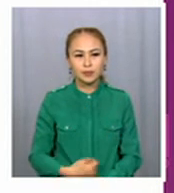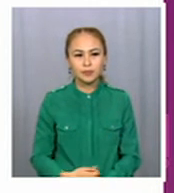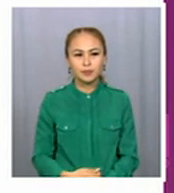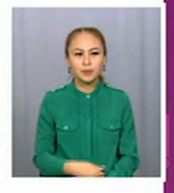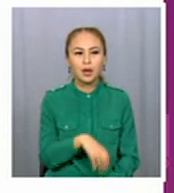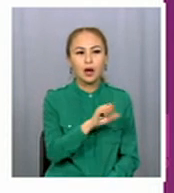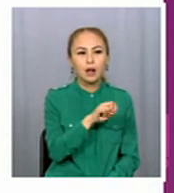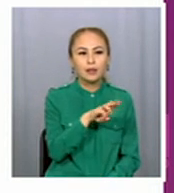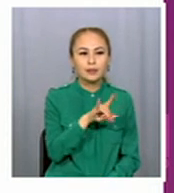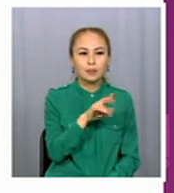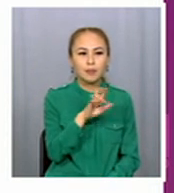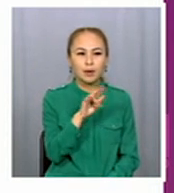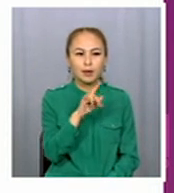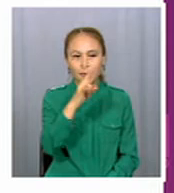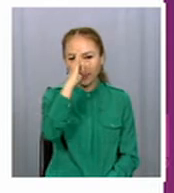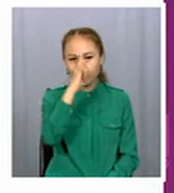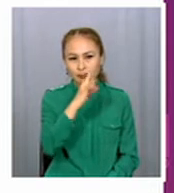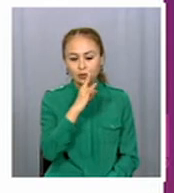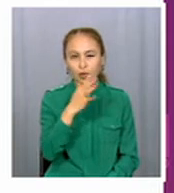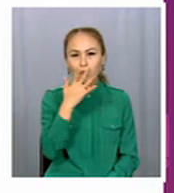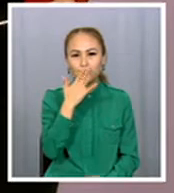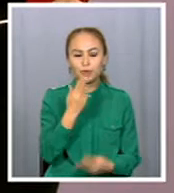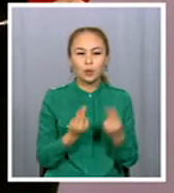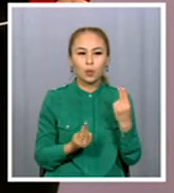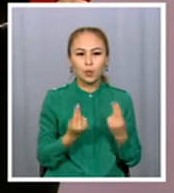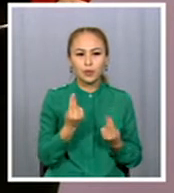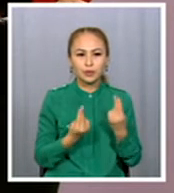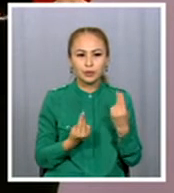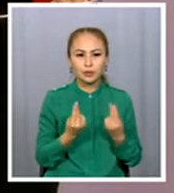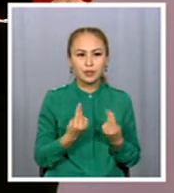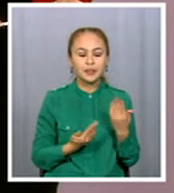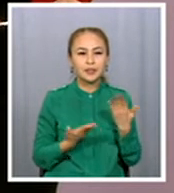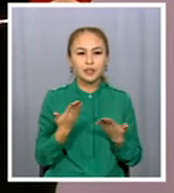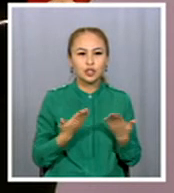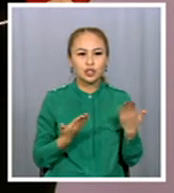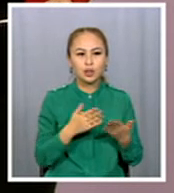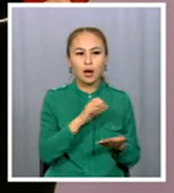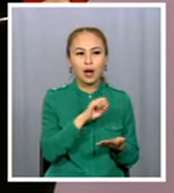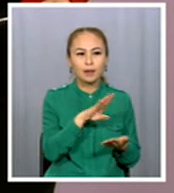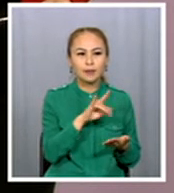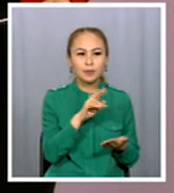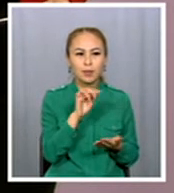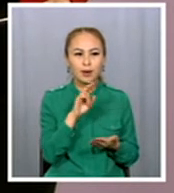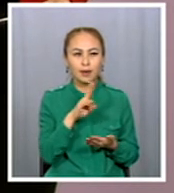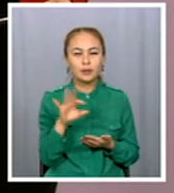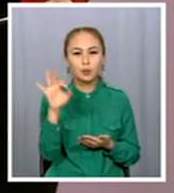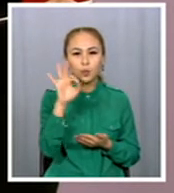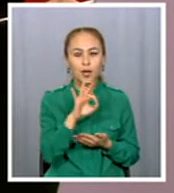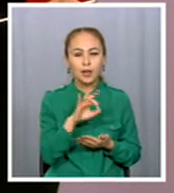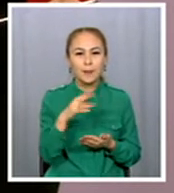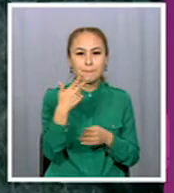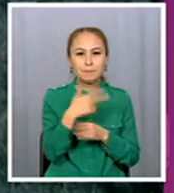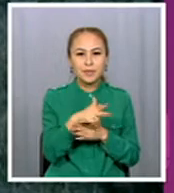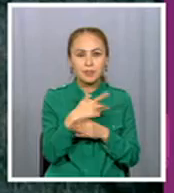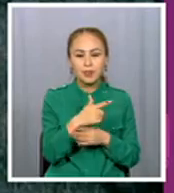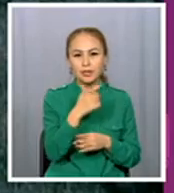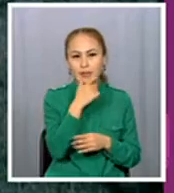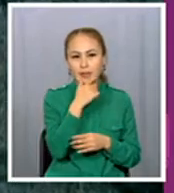Алты бақан – қазақтың ұлттық ойыны. Ендеше алты бақан туралы бейне материалға назар аударыңдар.